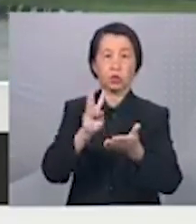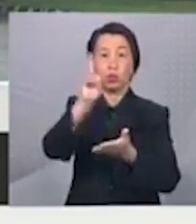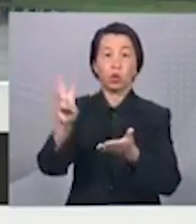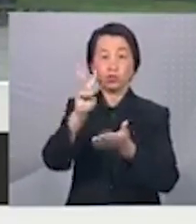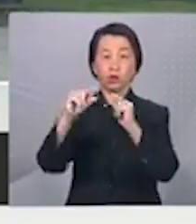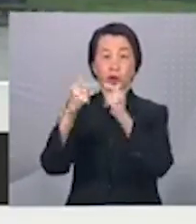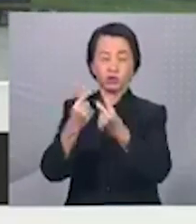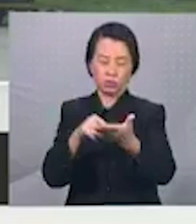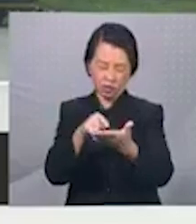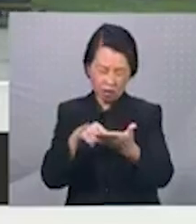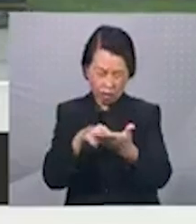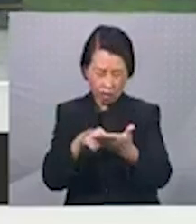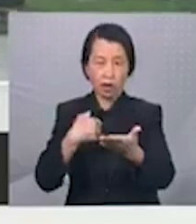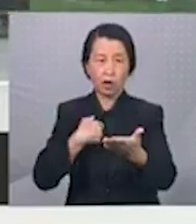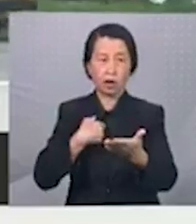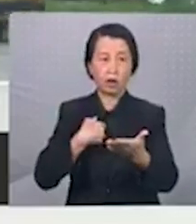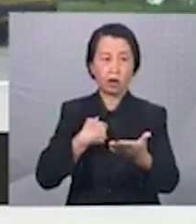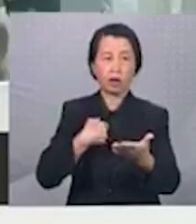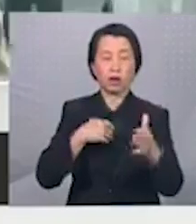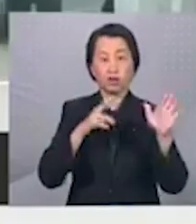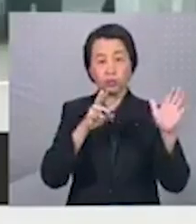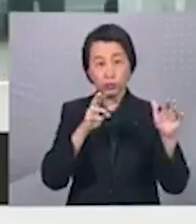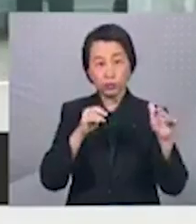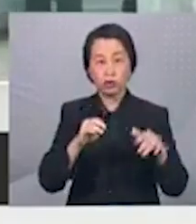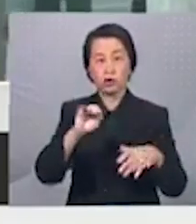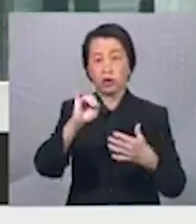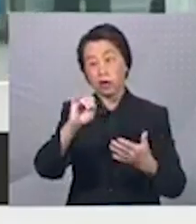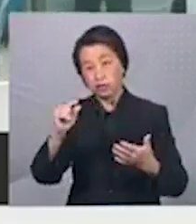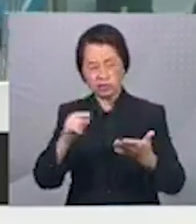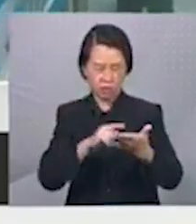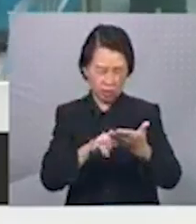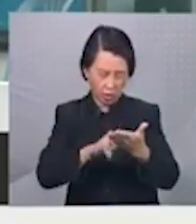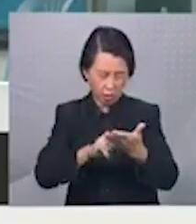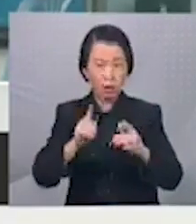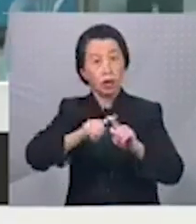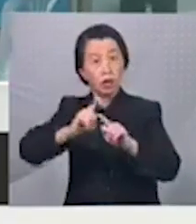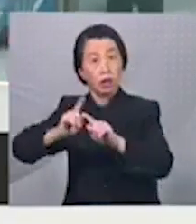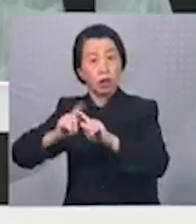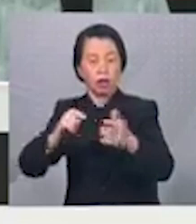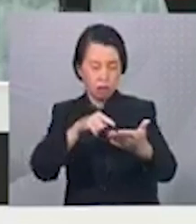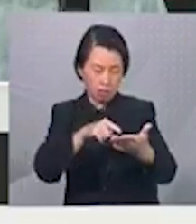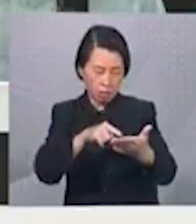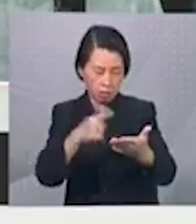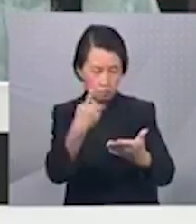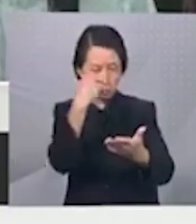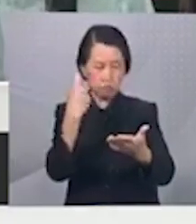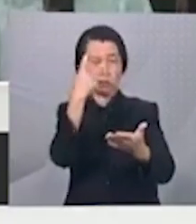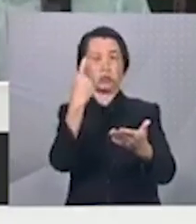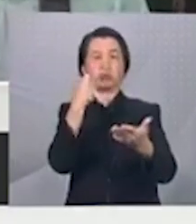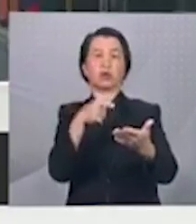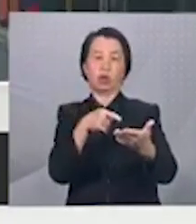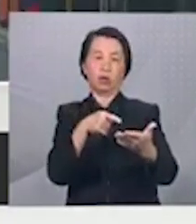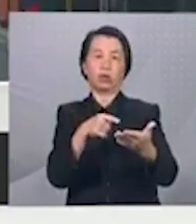grup FB dan berbagai lagi yang mempersoalkan